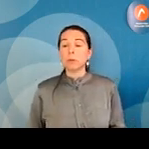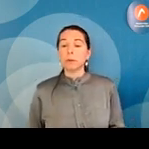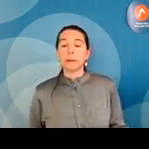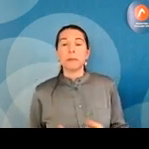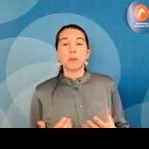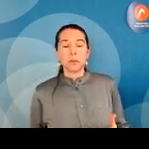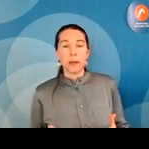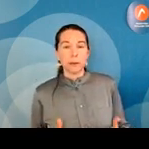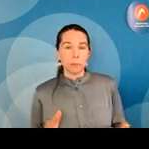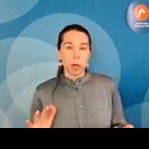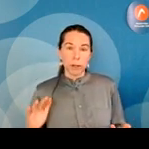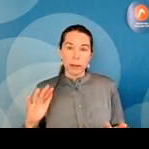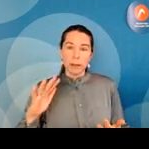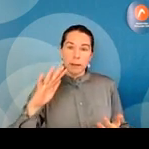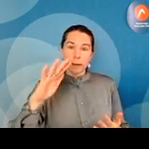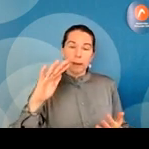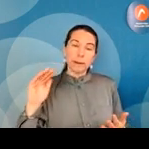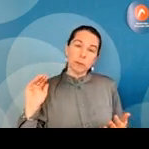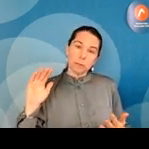ser absolut att den största liksom